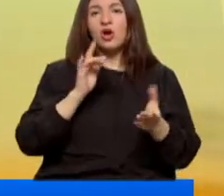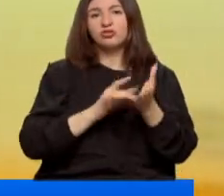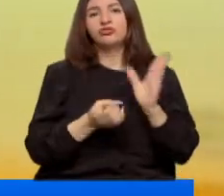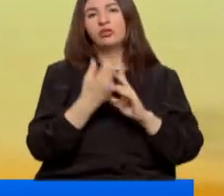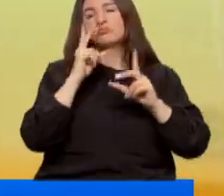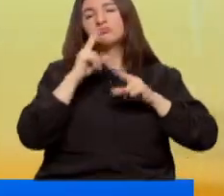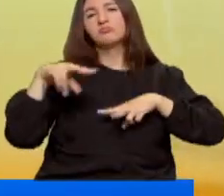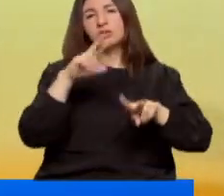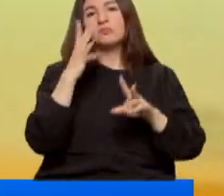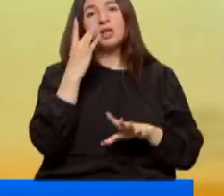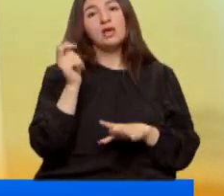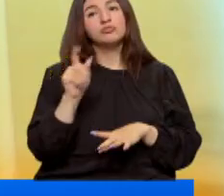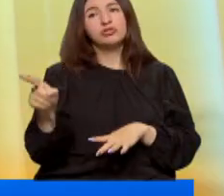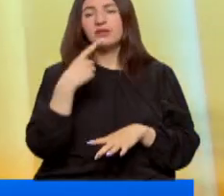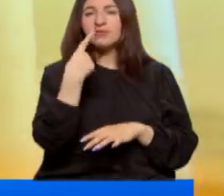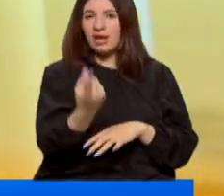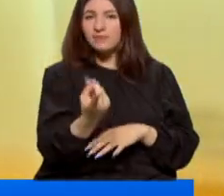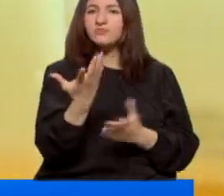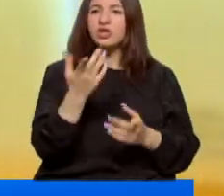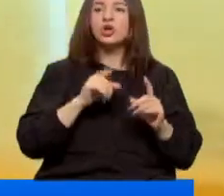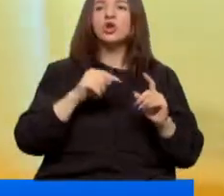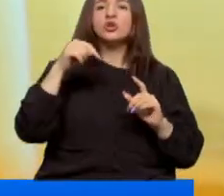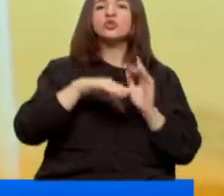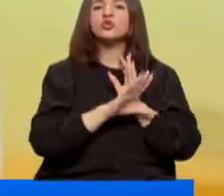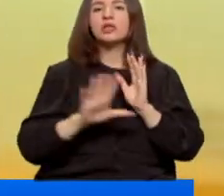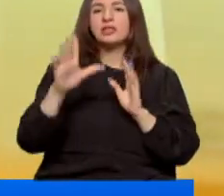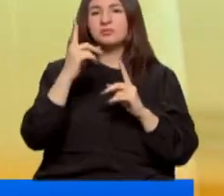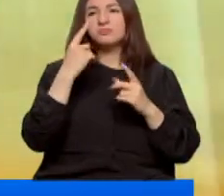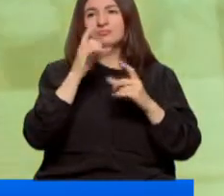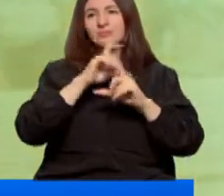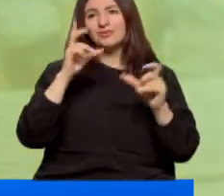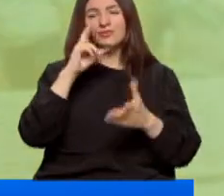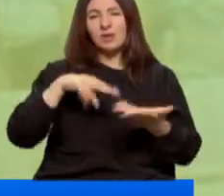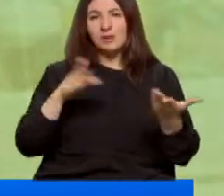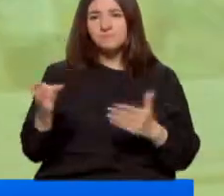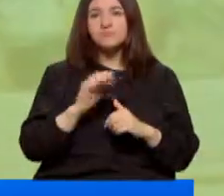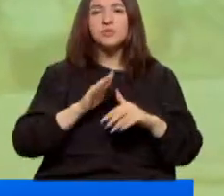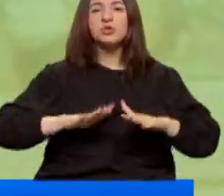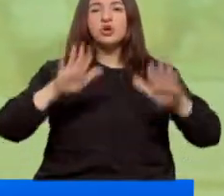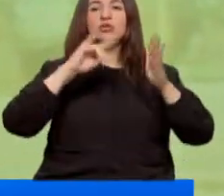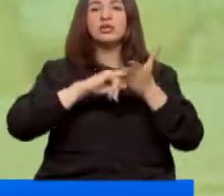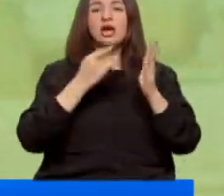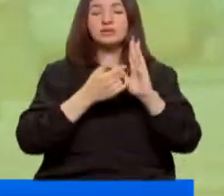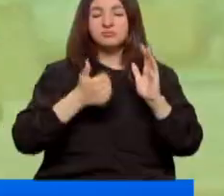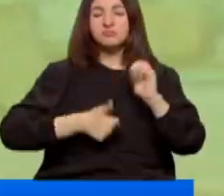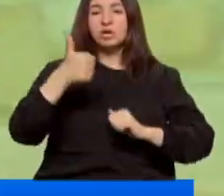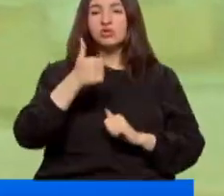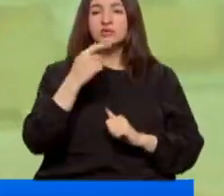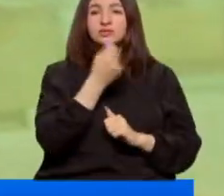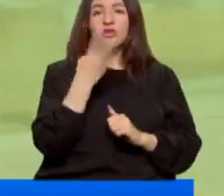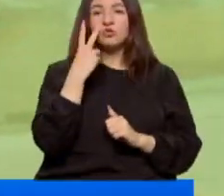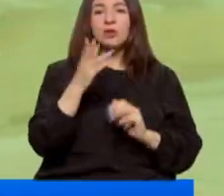ortaya çıkan manzara belirleyecek diyelim ve Güney'den bir manşet okuyalım. Göç İdaresi Başkanlığı'nın verilene